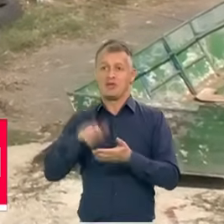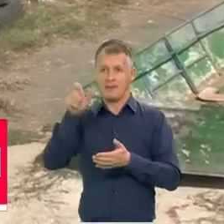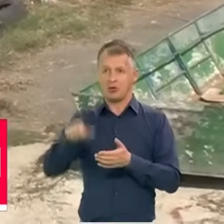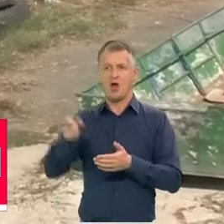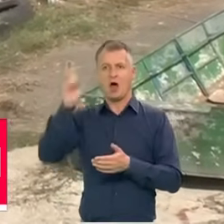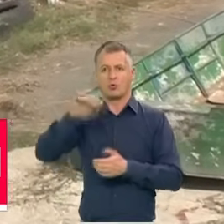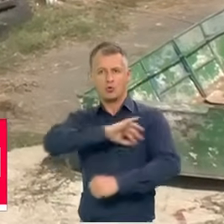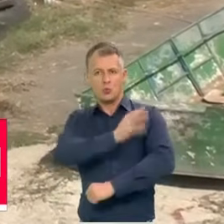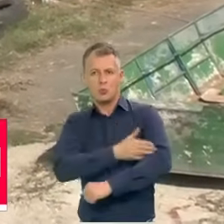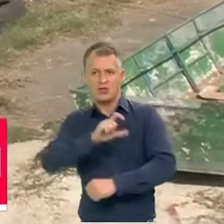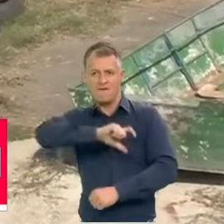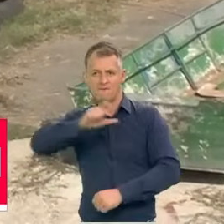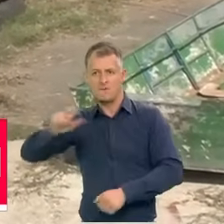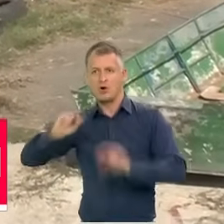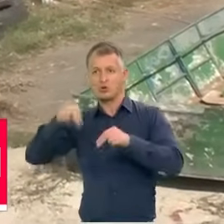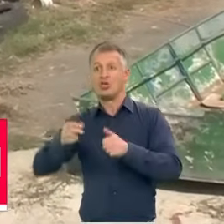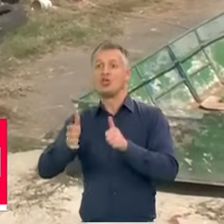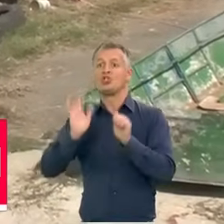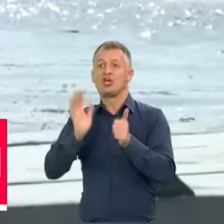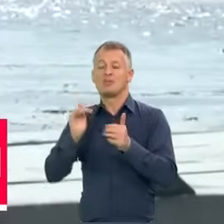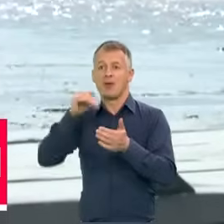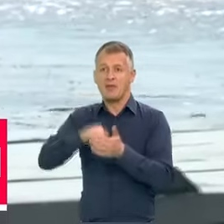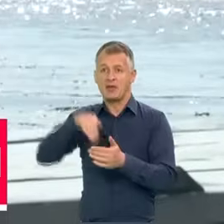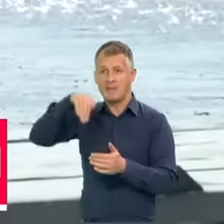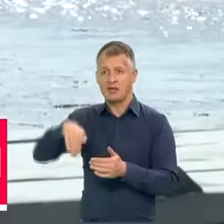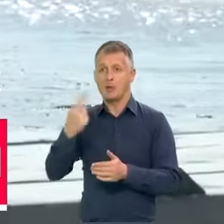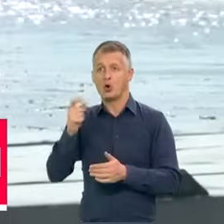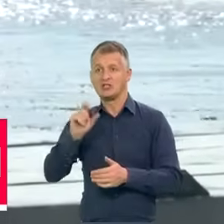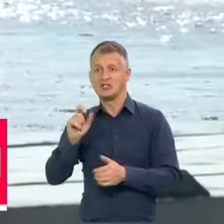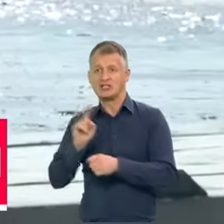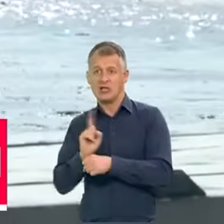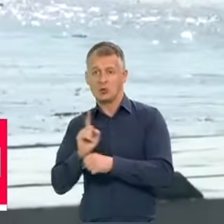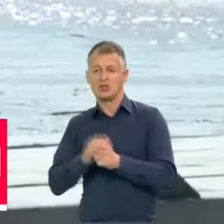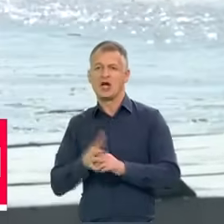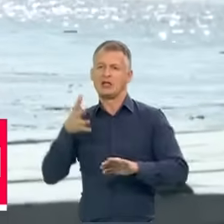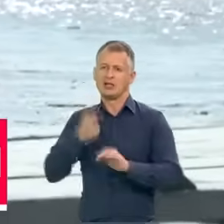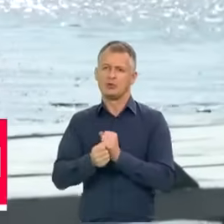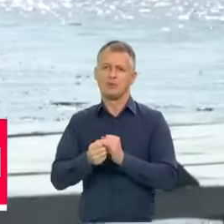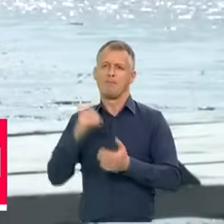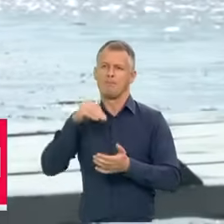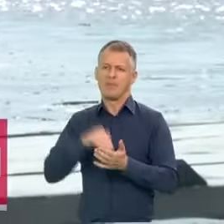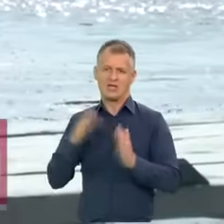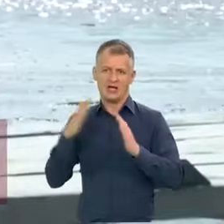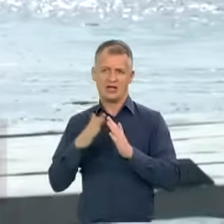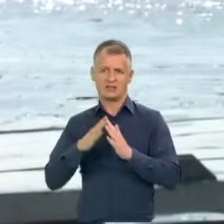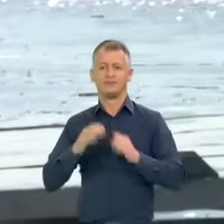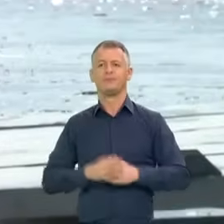debitul fluviului a ajuns la 16000 de m cu pe secundă și a devastat mii de gospodării